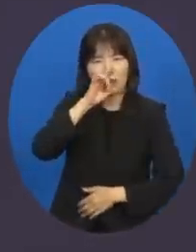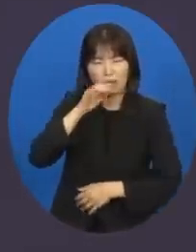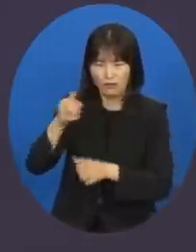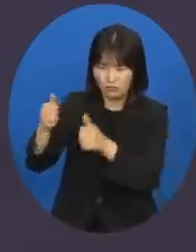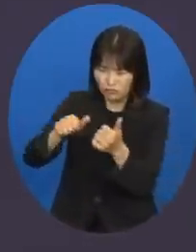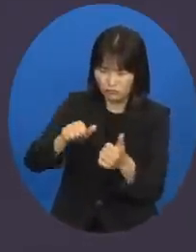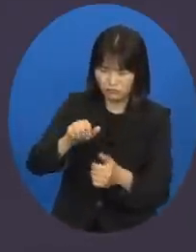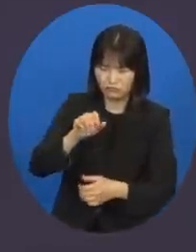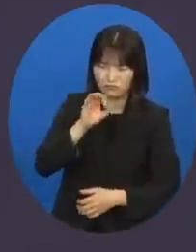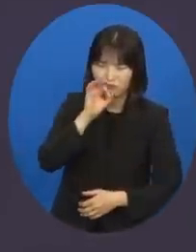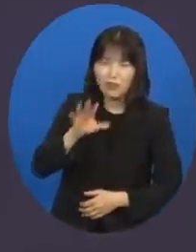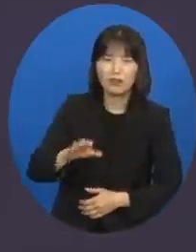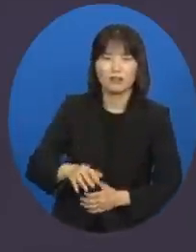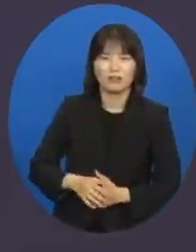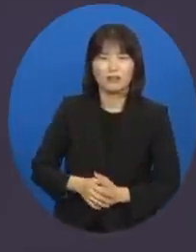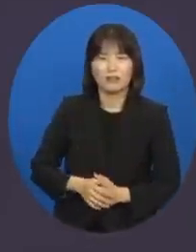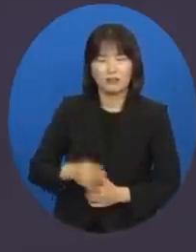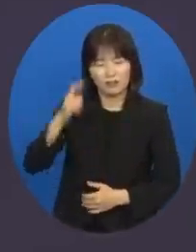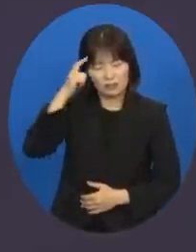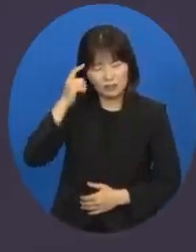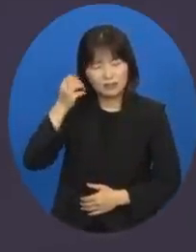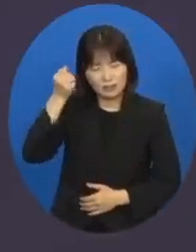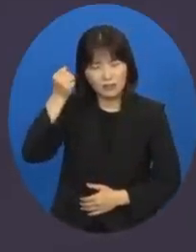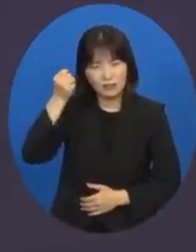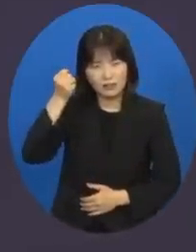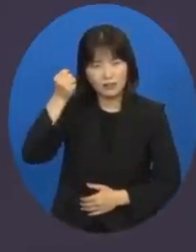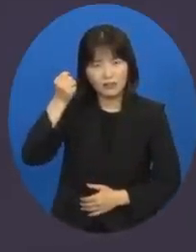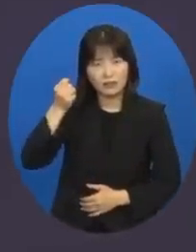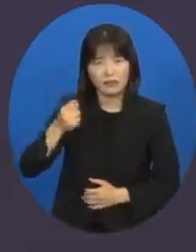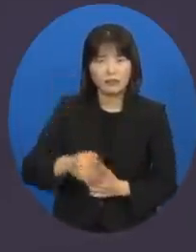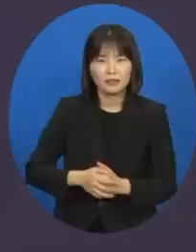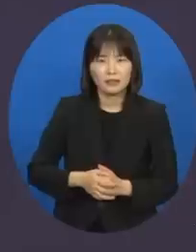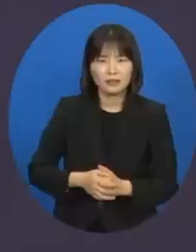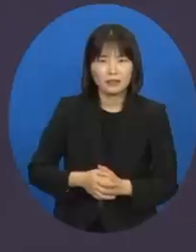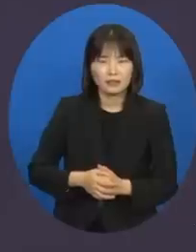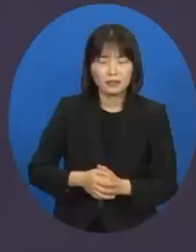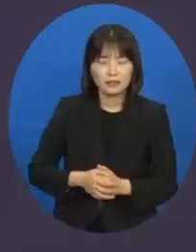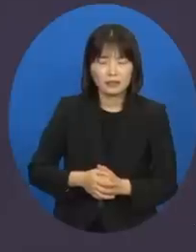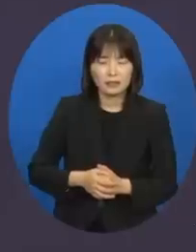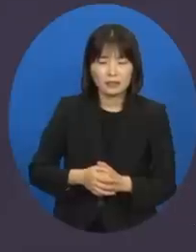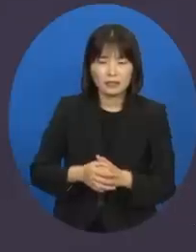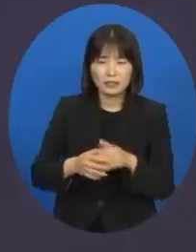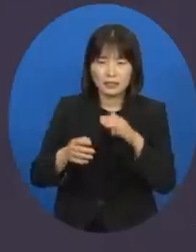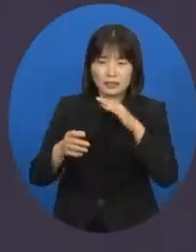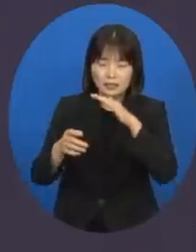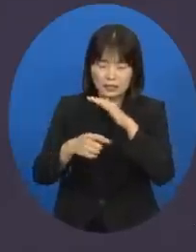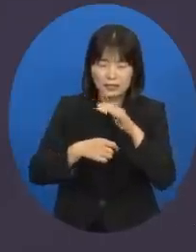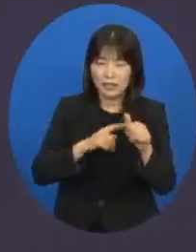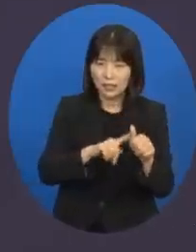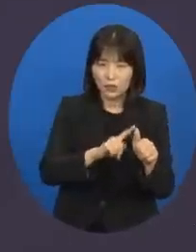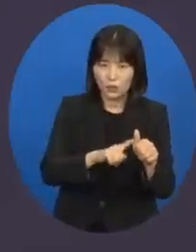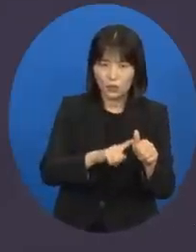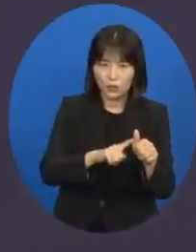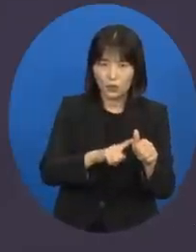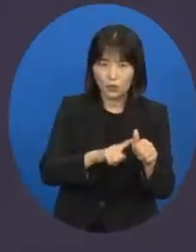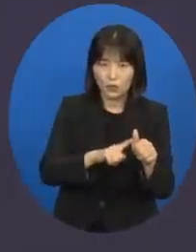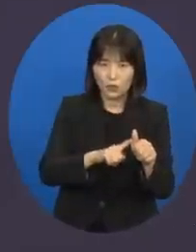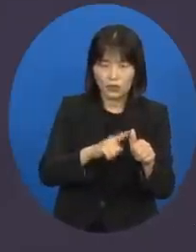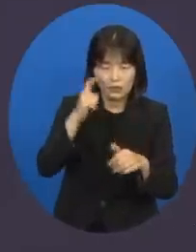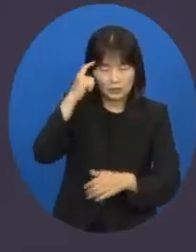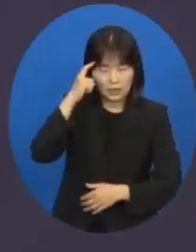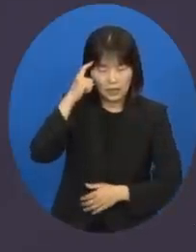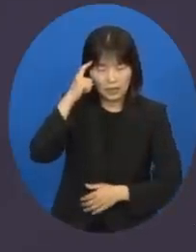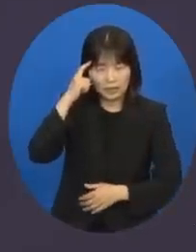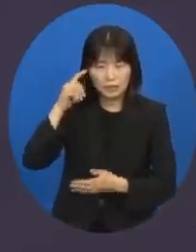없어. 죽어서는 안 돼라고 생각한 것이 이 강도의 메시아 상이었거든요. 메시아는 누군가를 구출해야